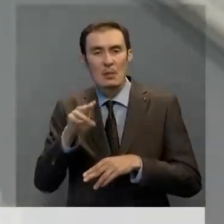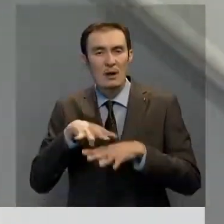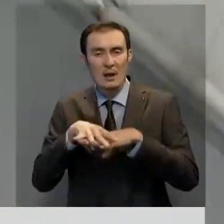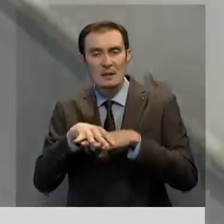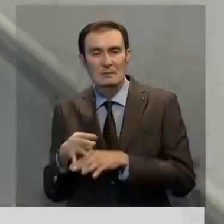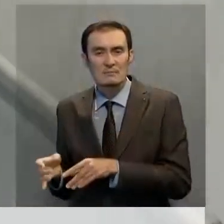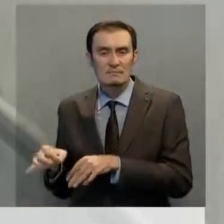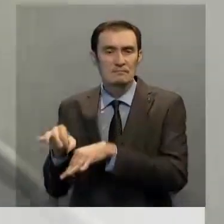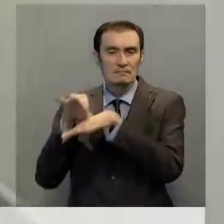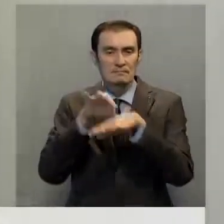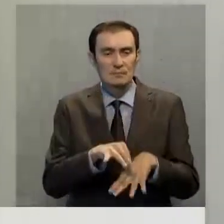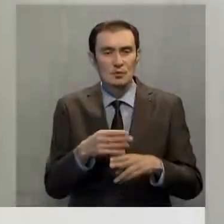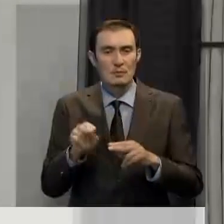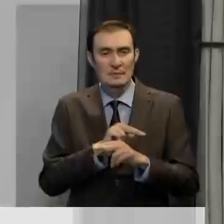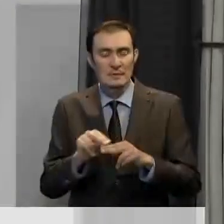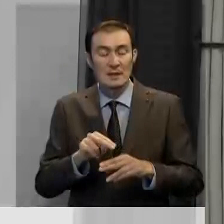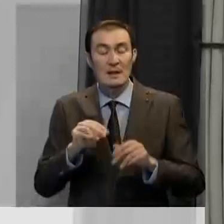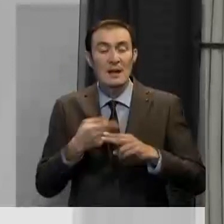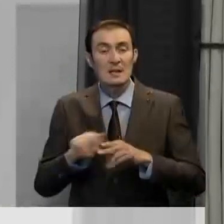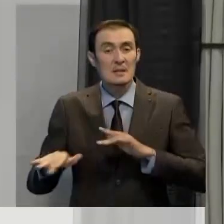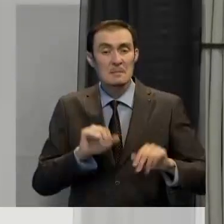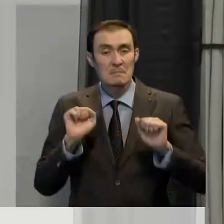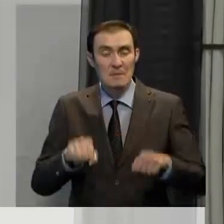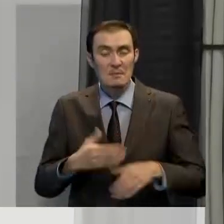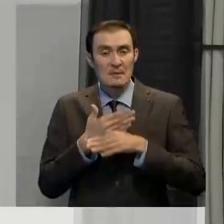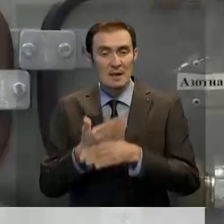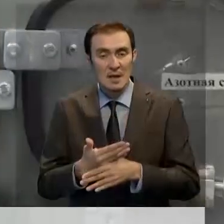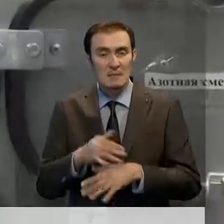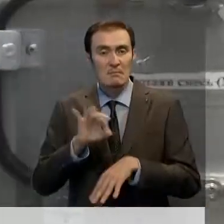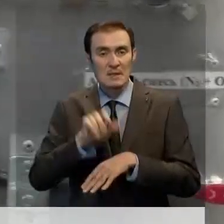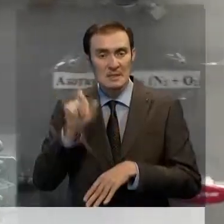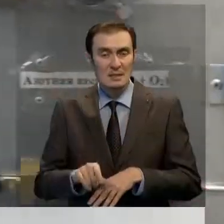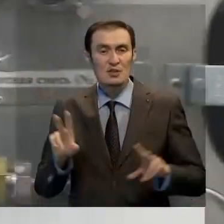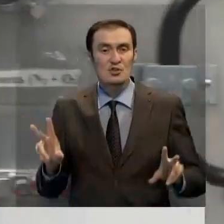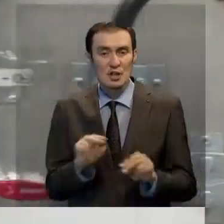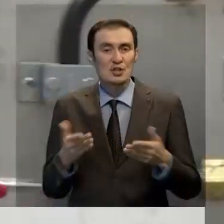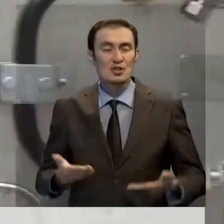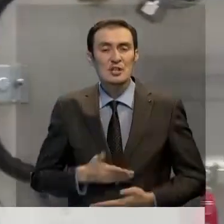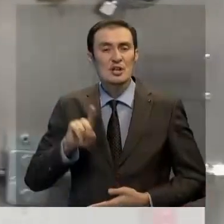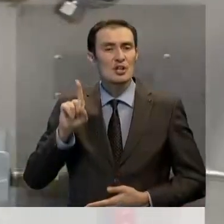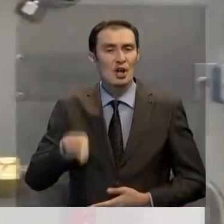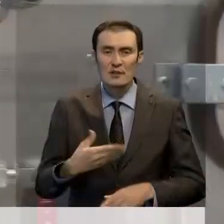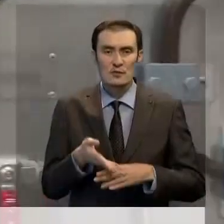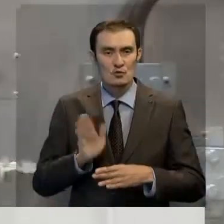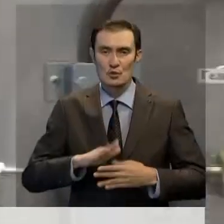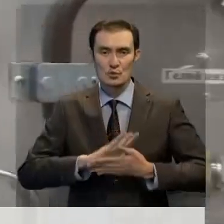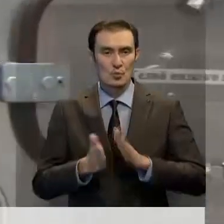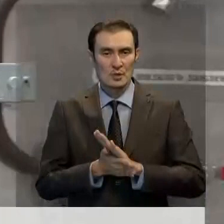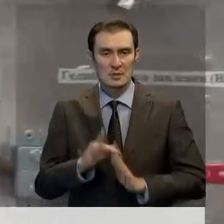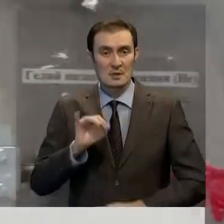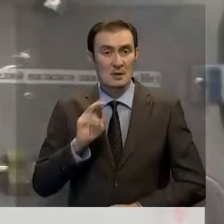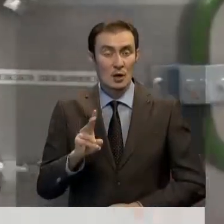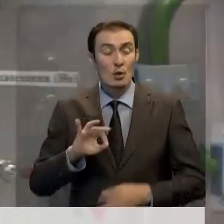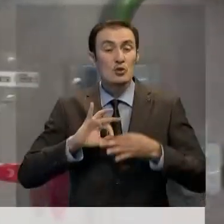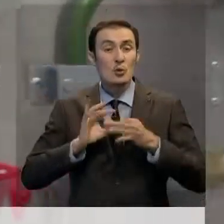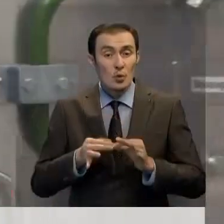восстановления клеток. Этот метод ядерной медицины, говорят врачи, дает пациенту шанс на жизнь даже в самых тяжелых ситуациях. Но